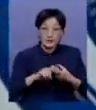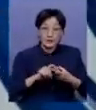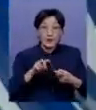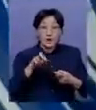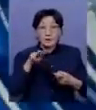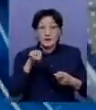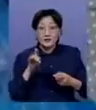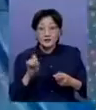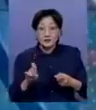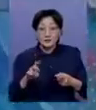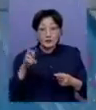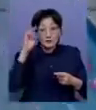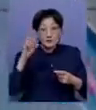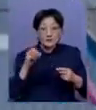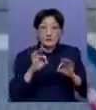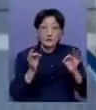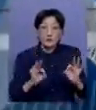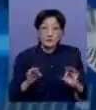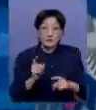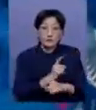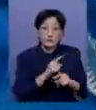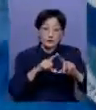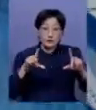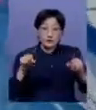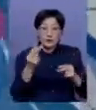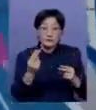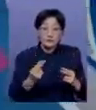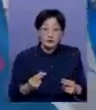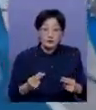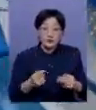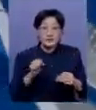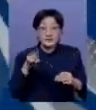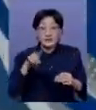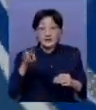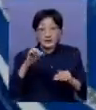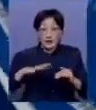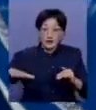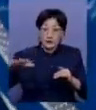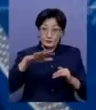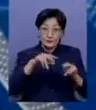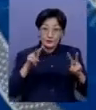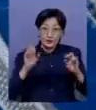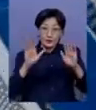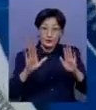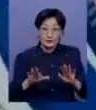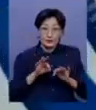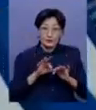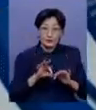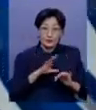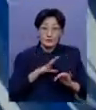Әбілхан Қастеев атындағы мемлекеттік өнер музейінде суретші туындыларының «Азия аспан астында» атты көрмесі